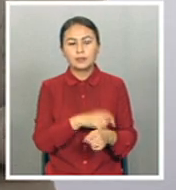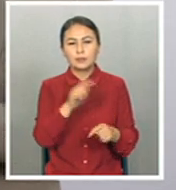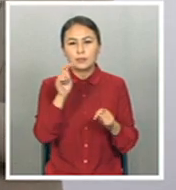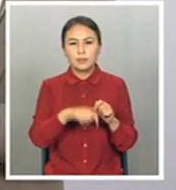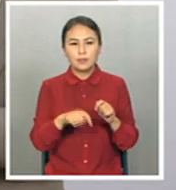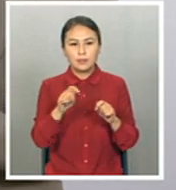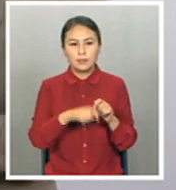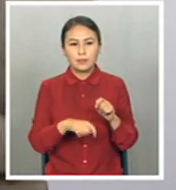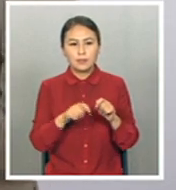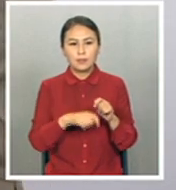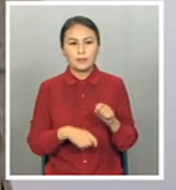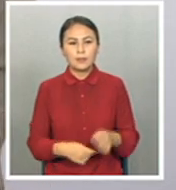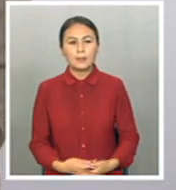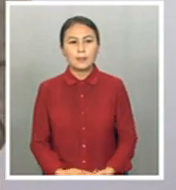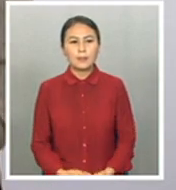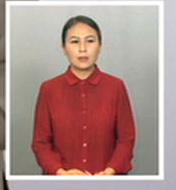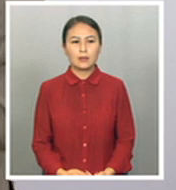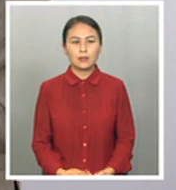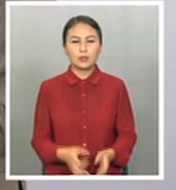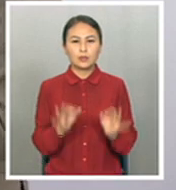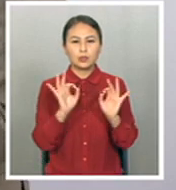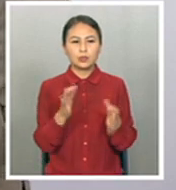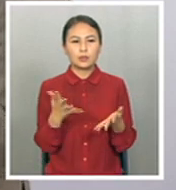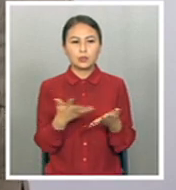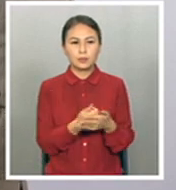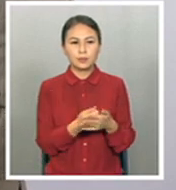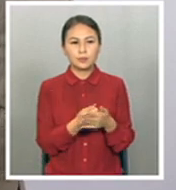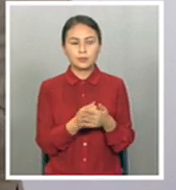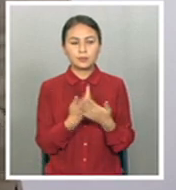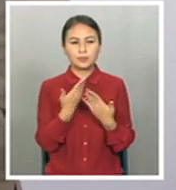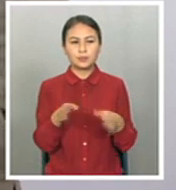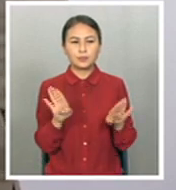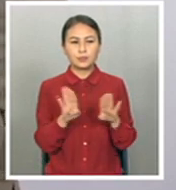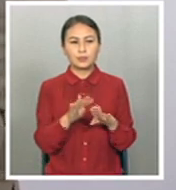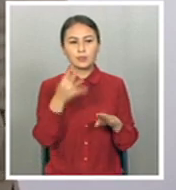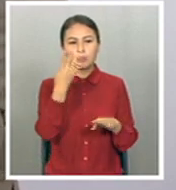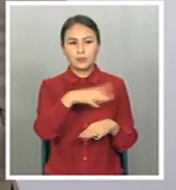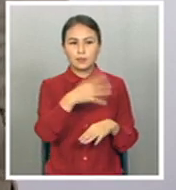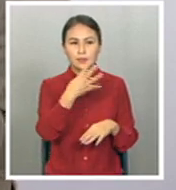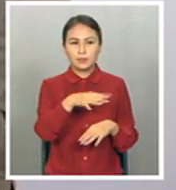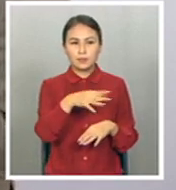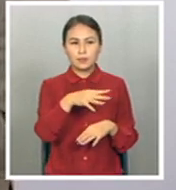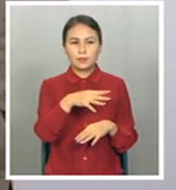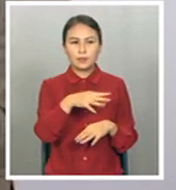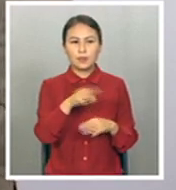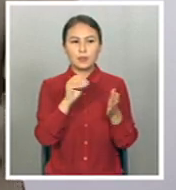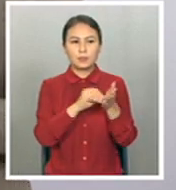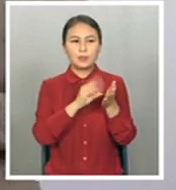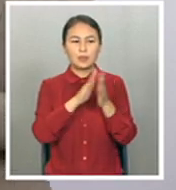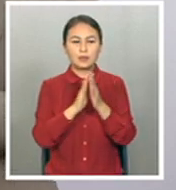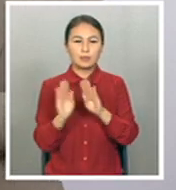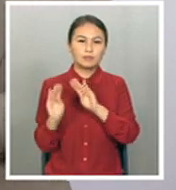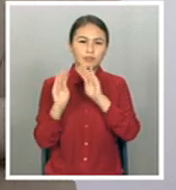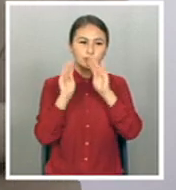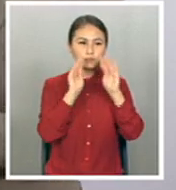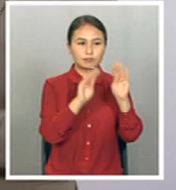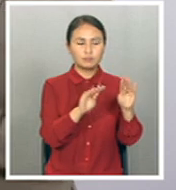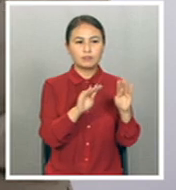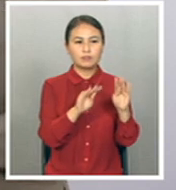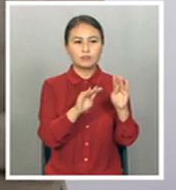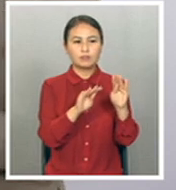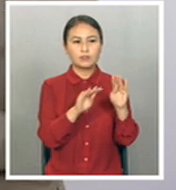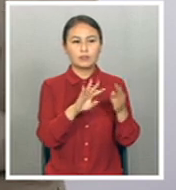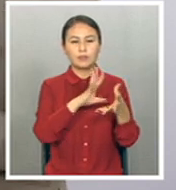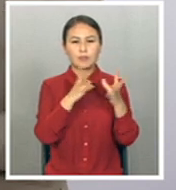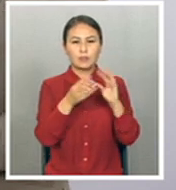Тексереміз теңдеуімізді дұрыстығын білу үшін. Осы 40-ты берілгендегі X-тің орнына барып қоямын. Сол